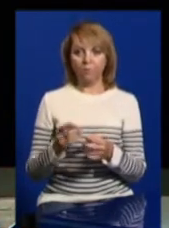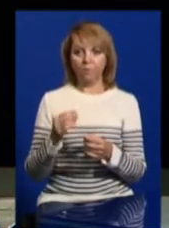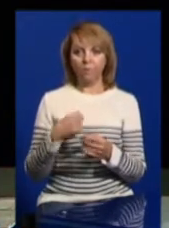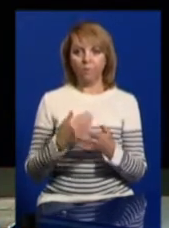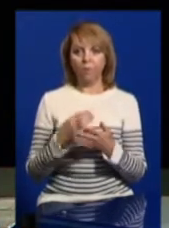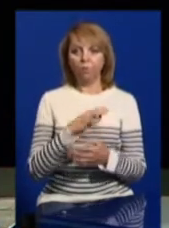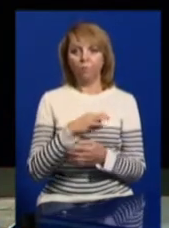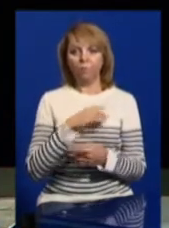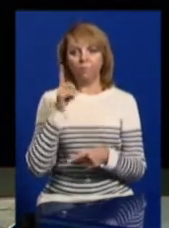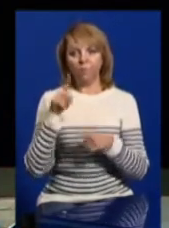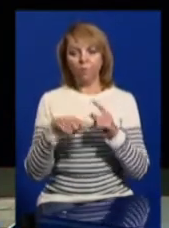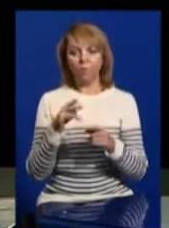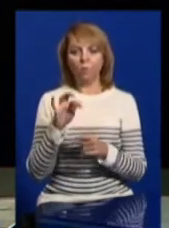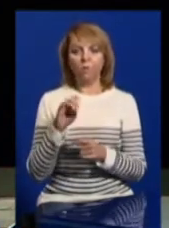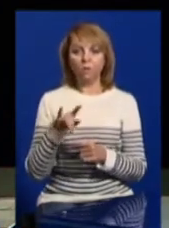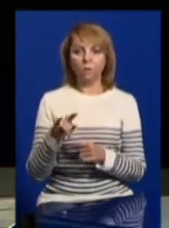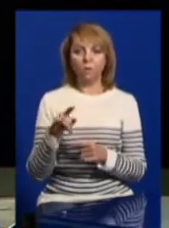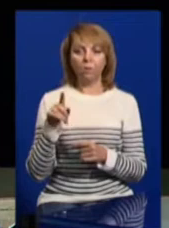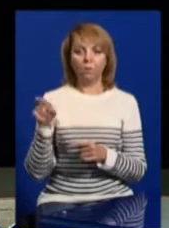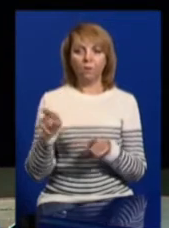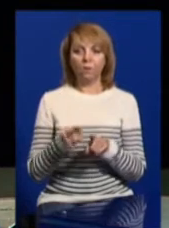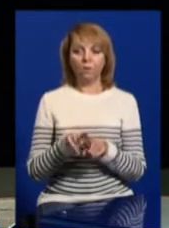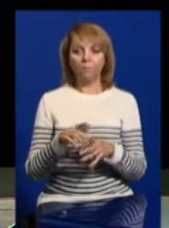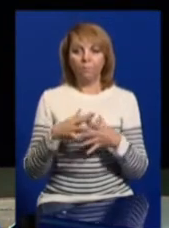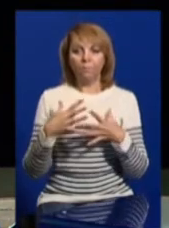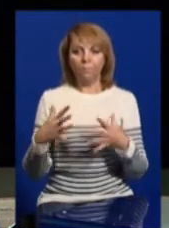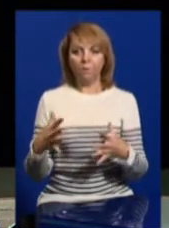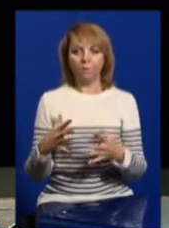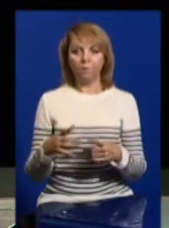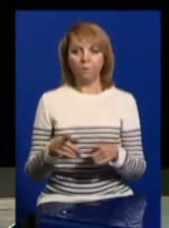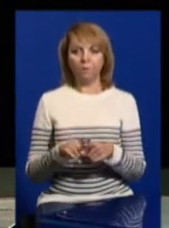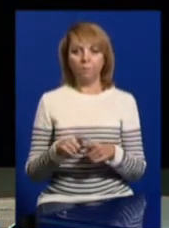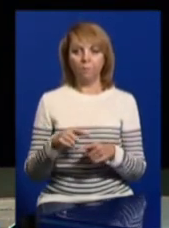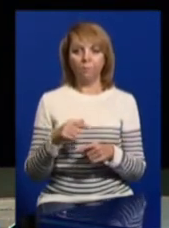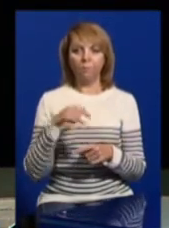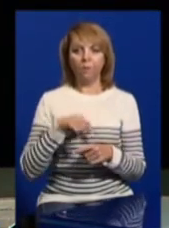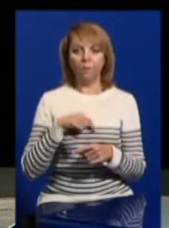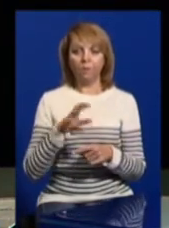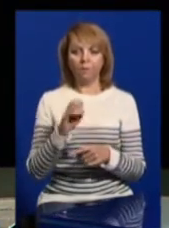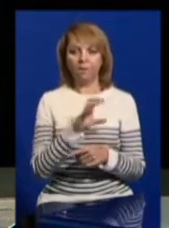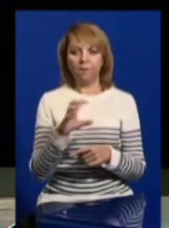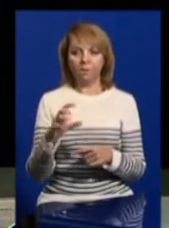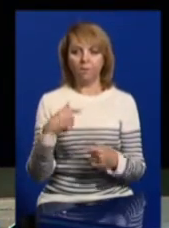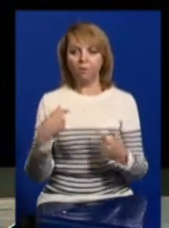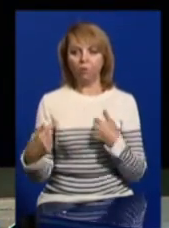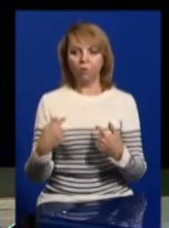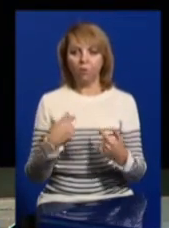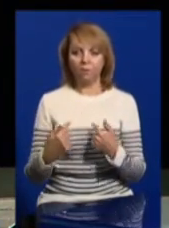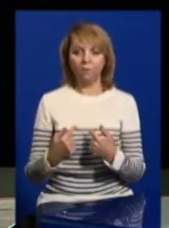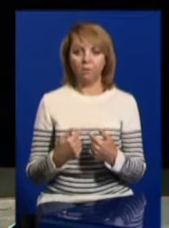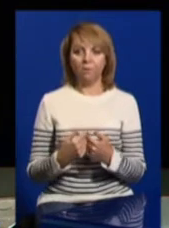певні юридичні нюанси, то у них таке ще більше, знаєте, моральний стрес, страждання.